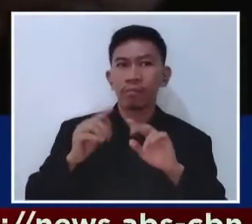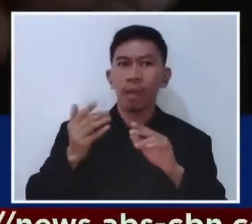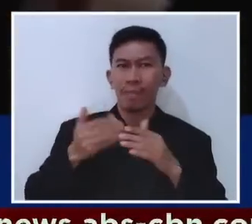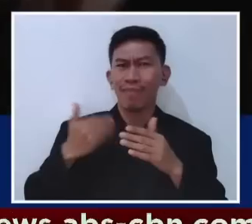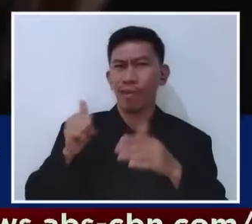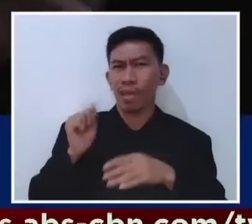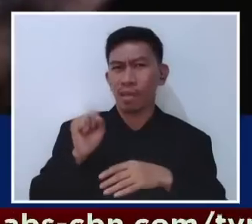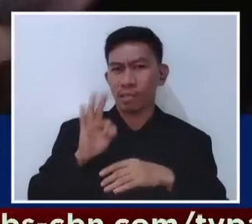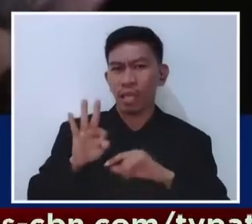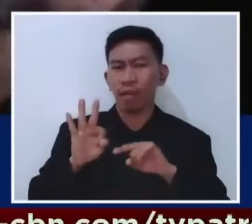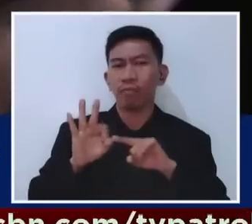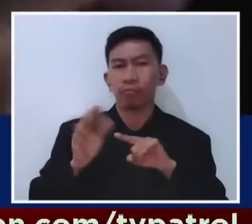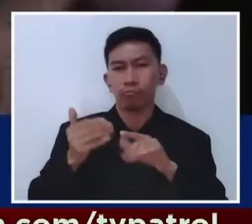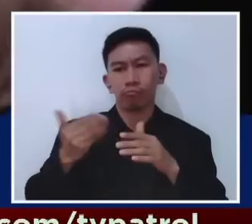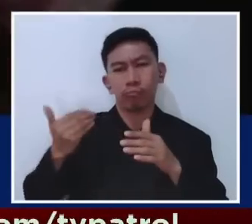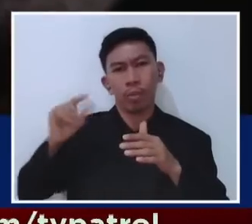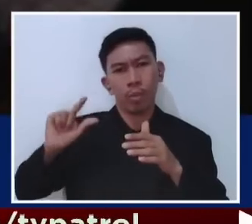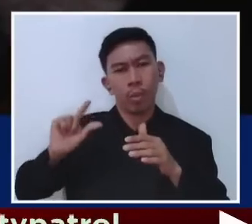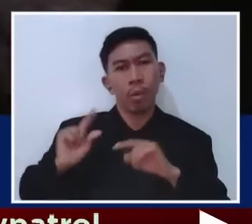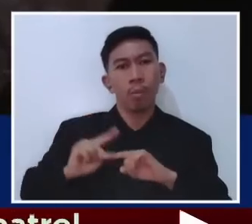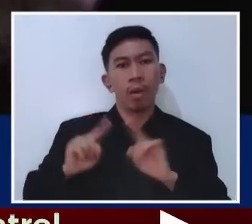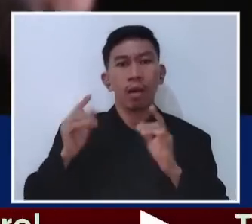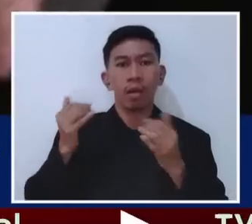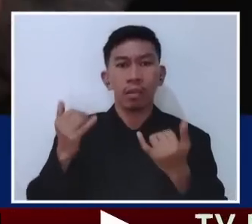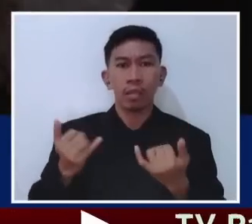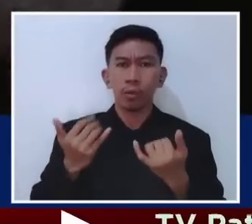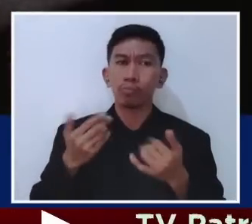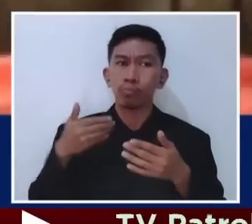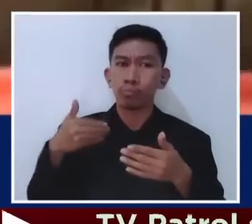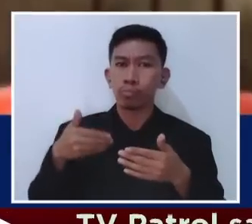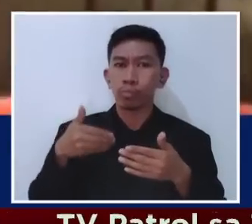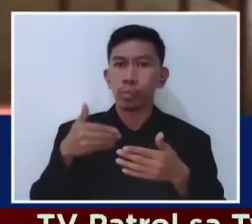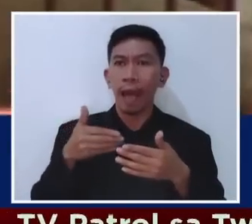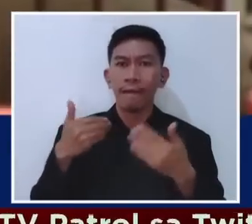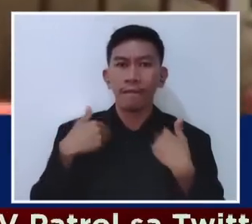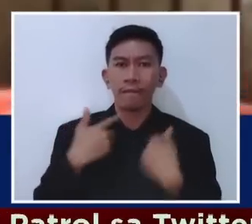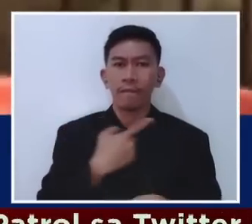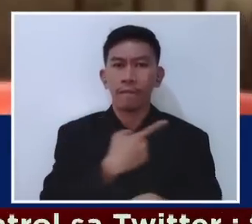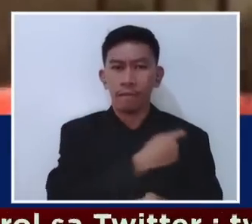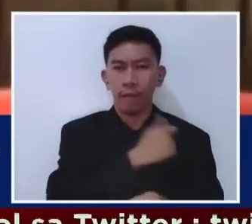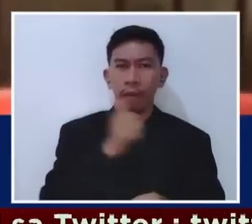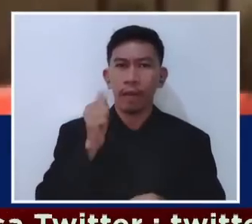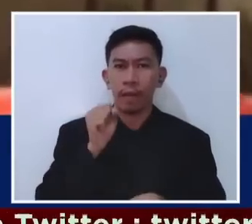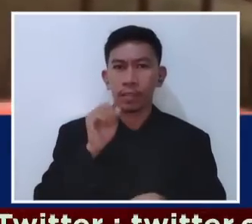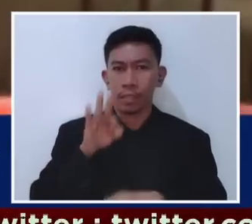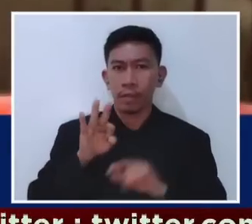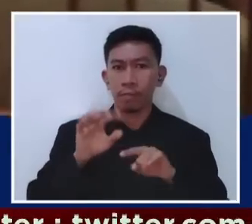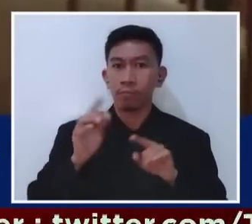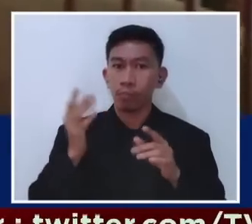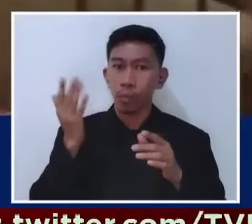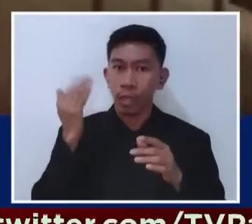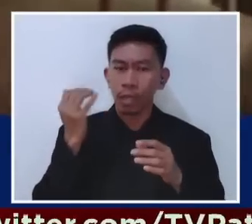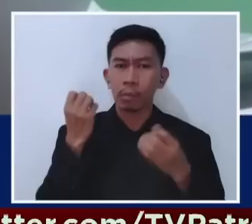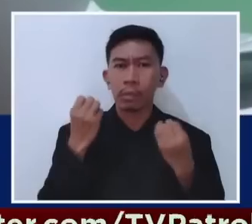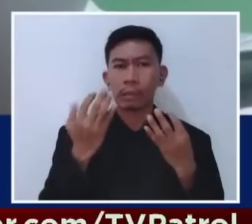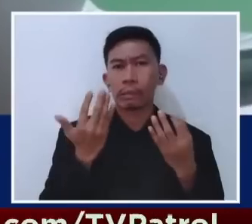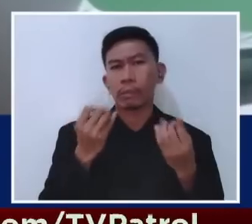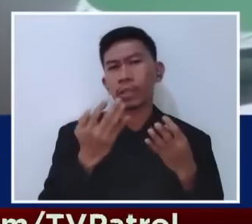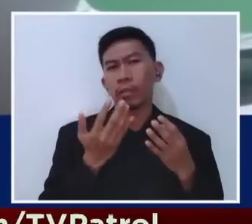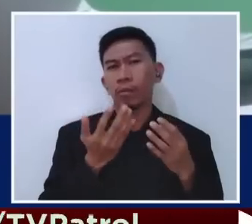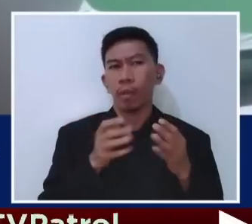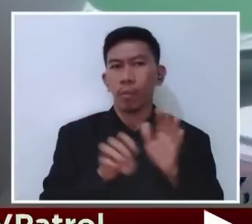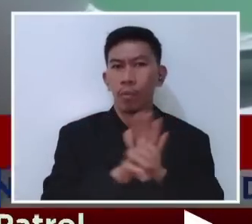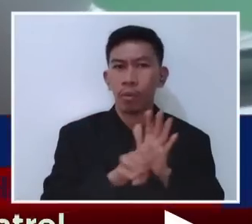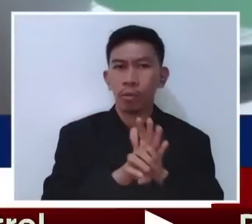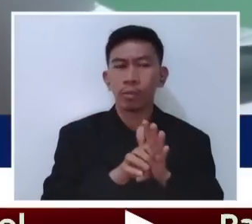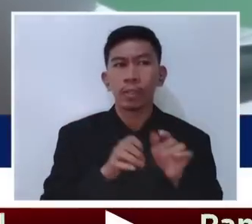inaasahang nalalapit na ang bakuna sa ASF. Marami kasing ibang dahilan tulad sa mas mataas na presyo ng feeds. Malabo